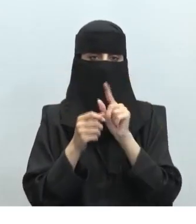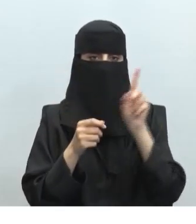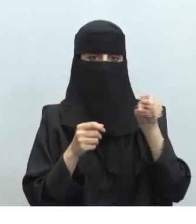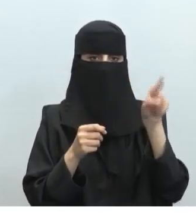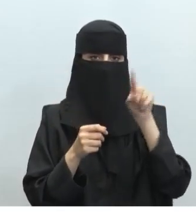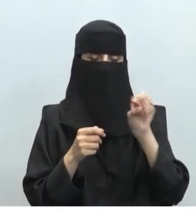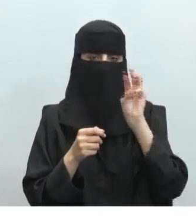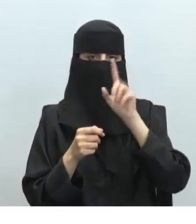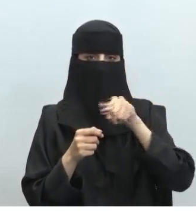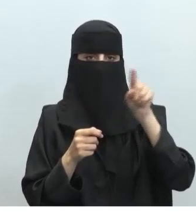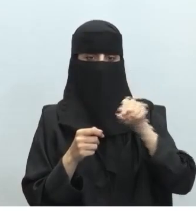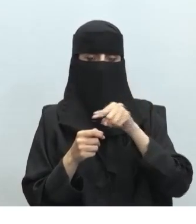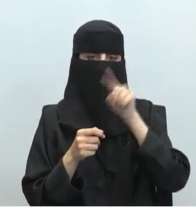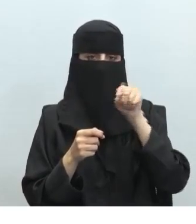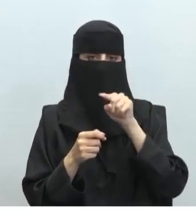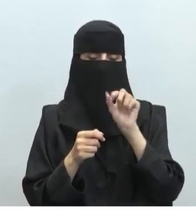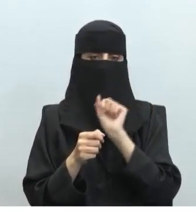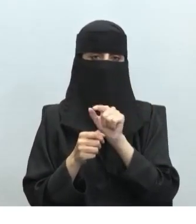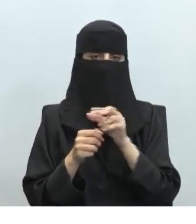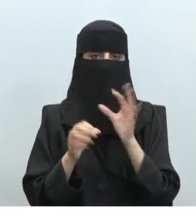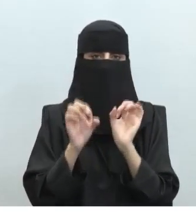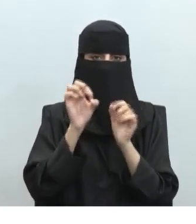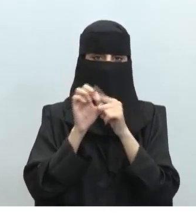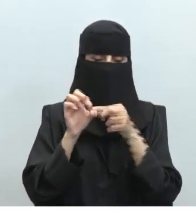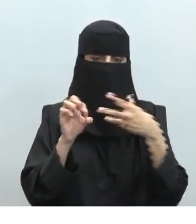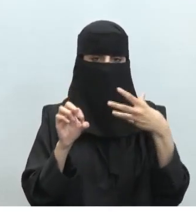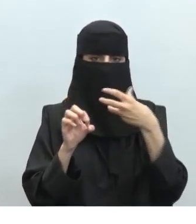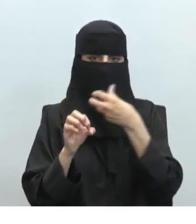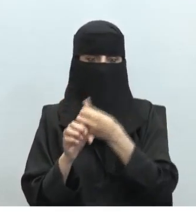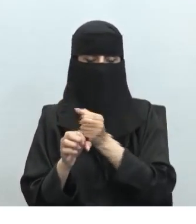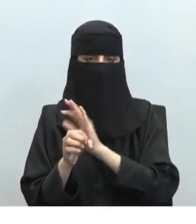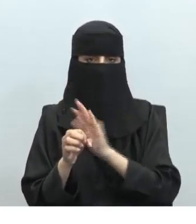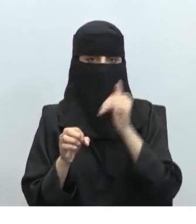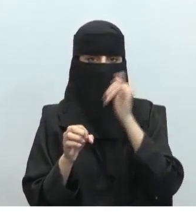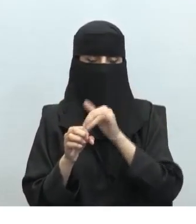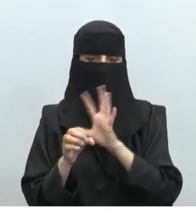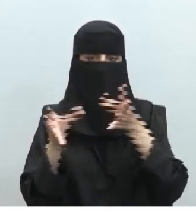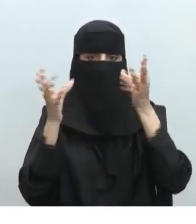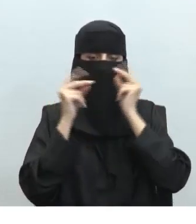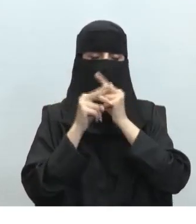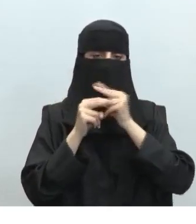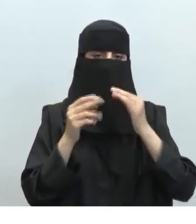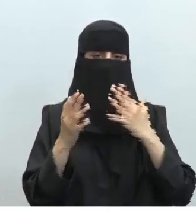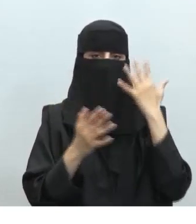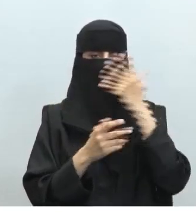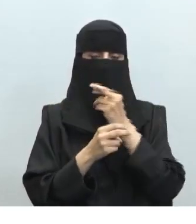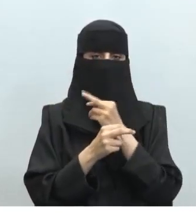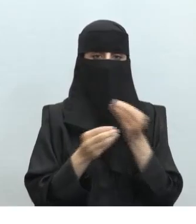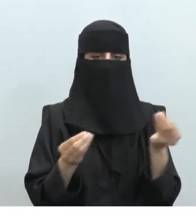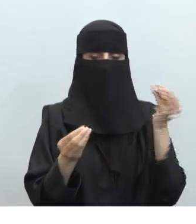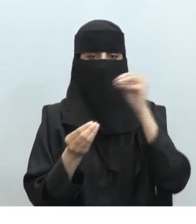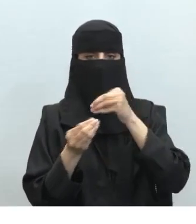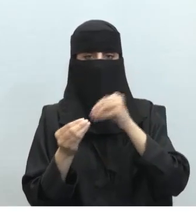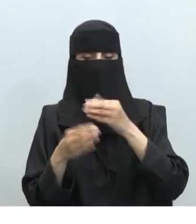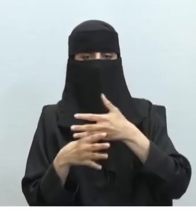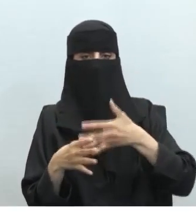دي ان ايه الفيروس حقن داخل الخليه ووفر المعلومات الوراثيه المطلوبه لبناء الفيروس جميعنا تذكر تجربه هيرشي